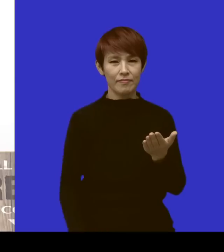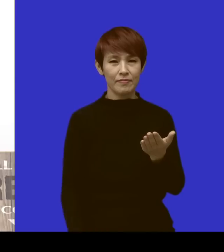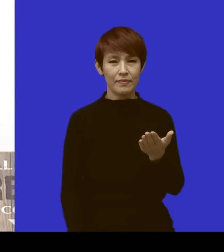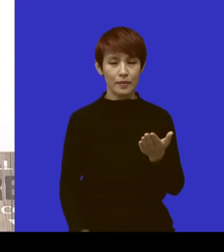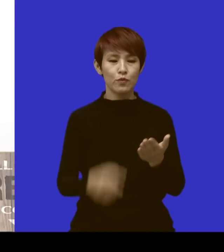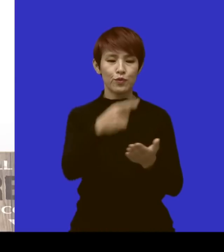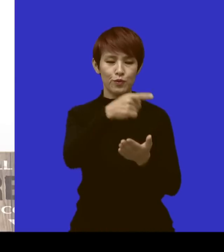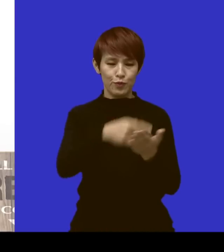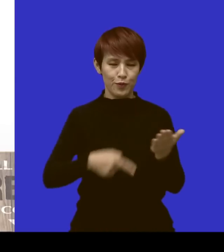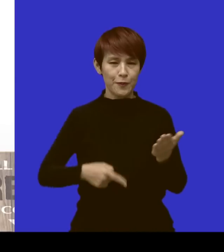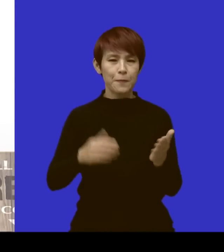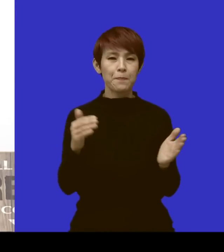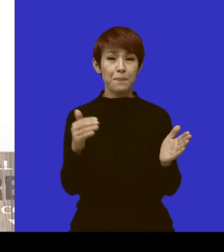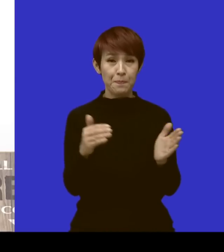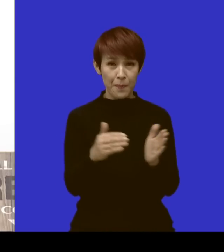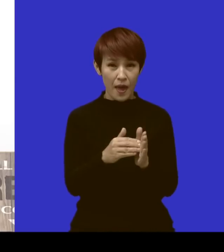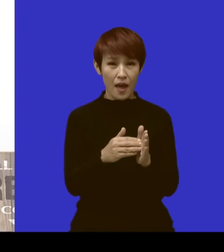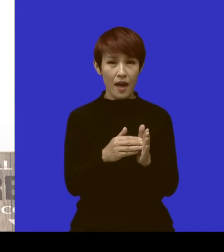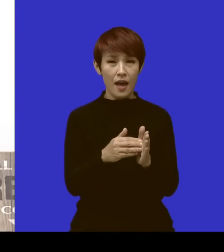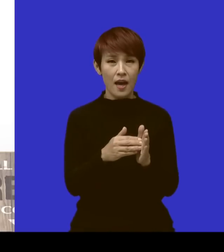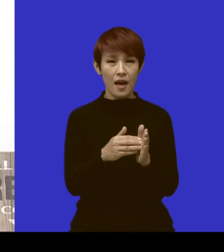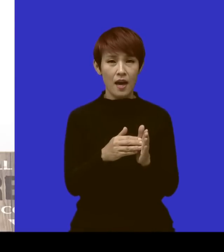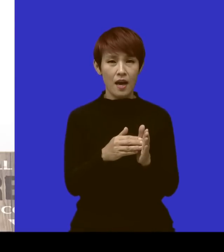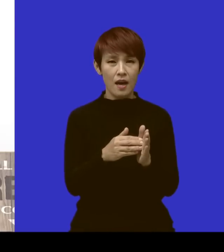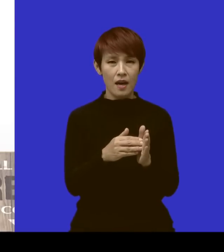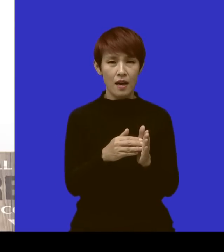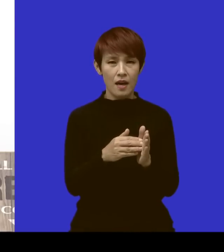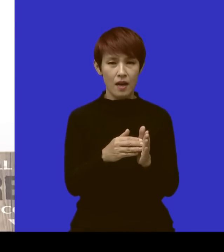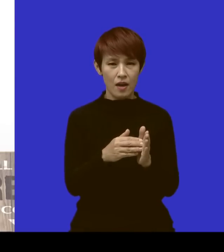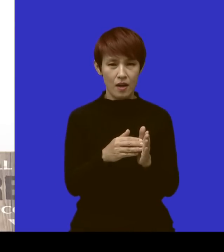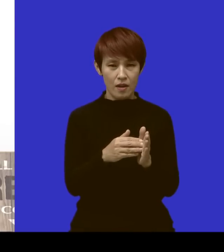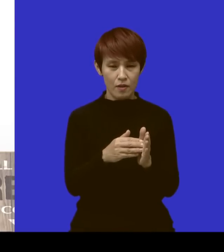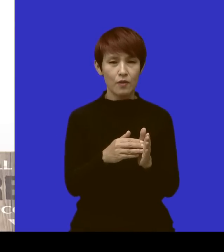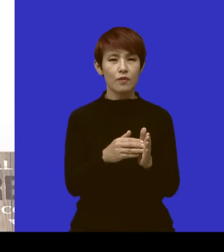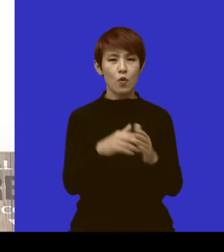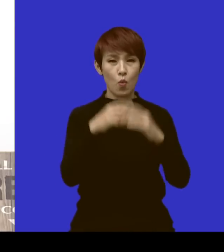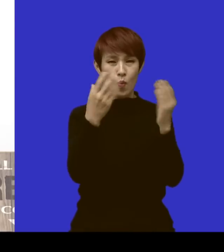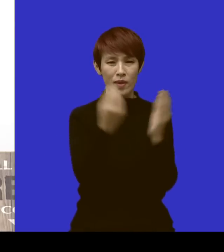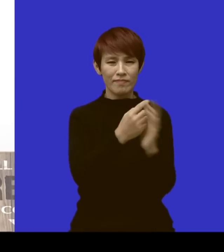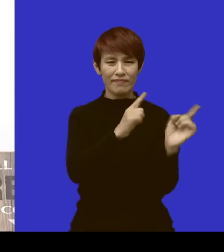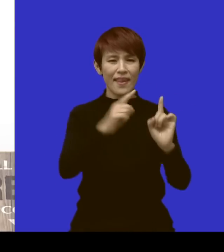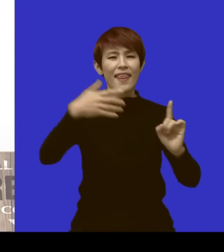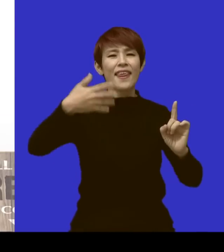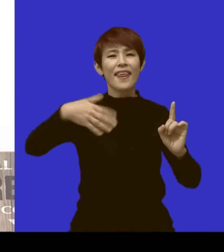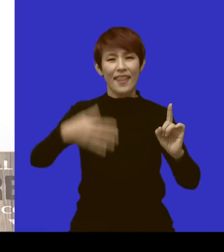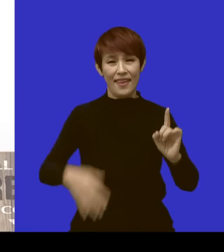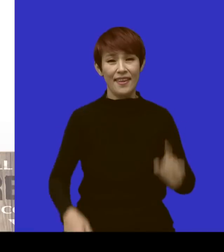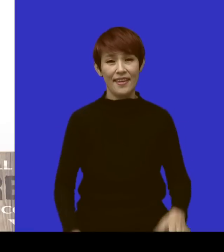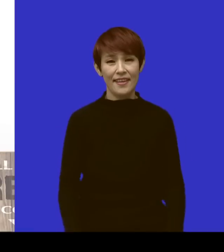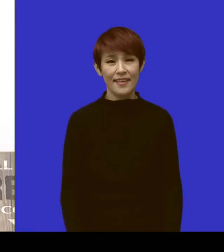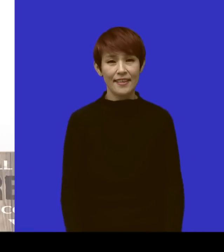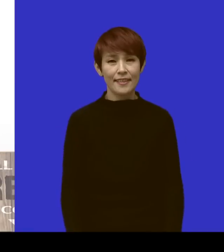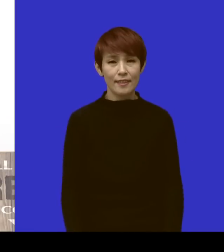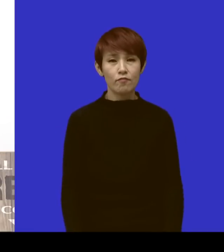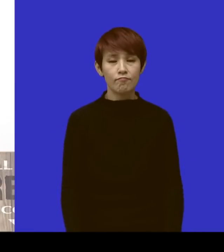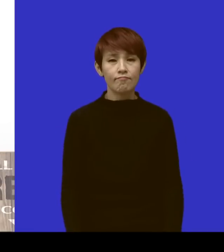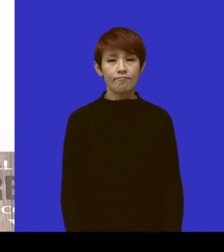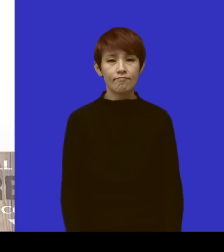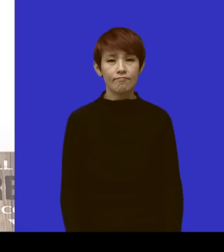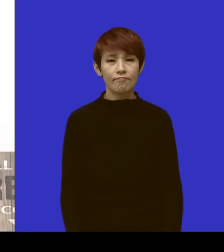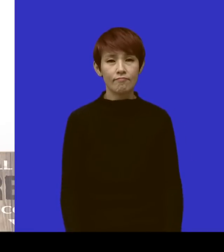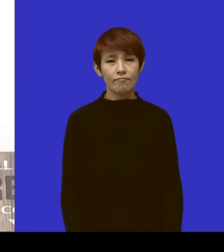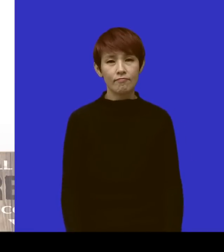이제 하고 예. 이제 아직 병원에서의 그 입장에서의 완치는 아직 아닌 건 거죠. 네네. 그러니까 그런